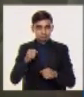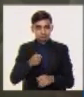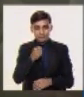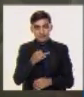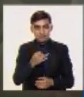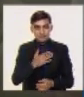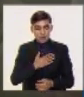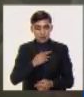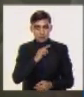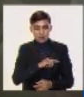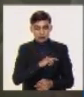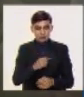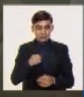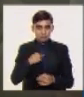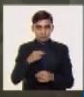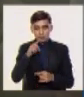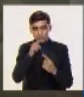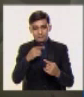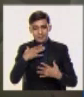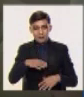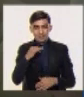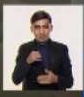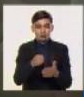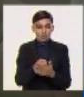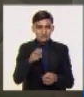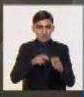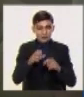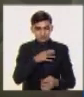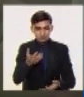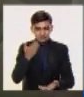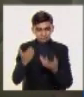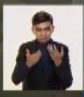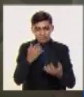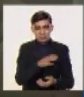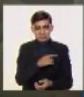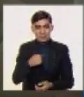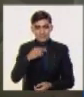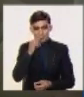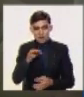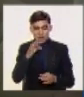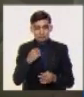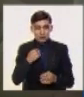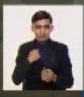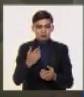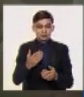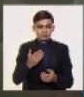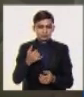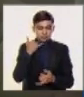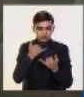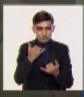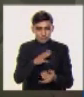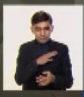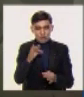На мою работу никаких нареканий не было. Они до этого искали, копали под меня, читали мои карты вызовов, слушали